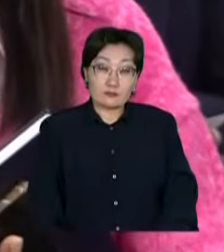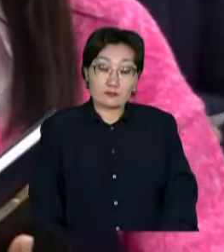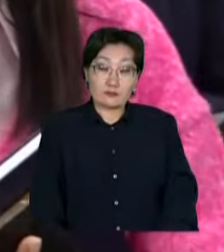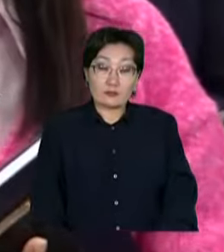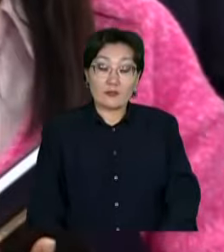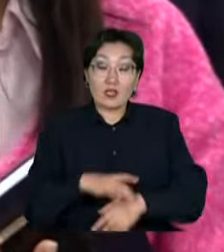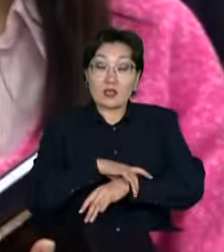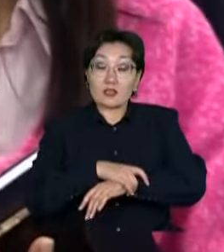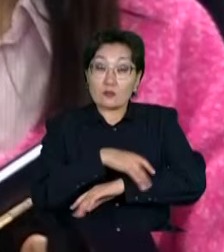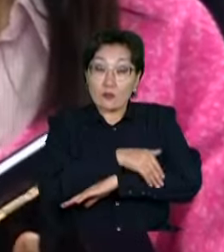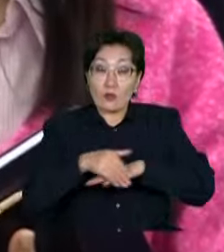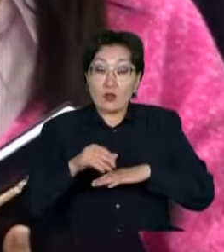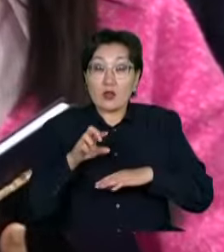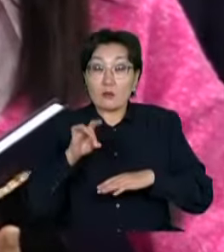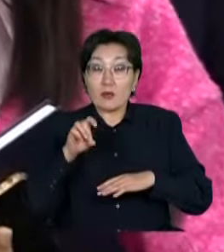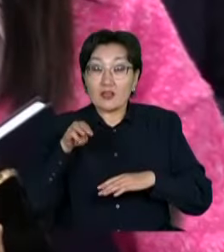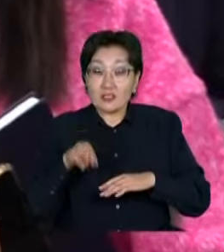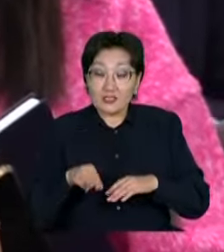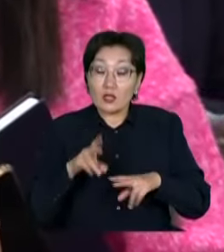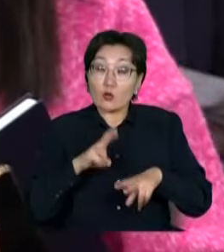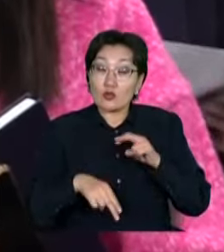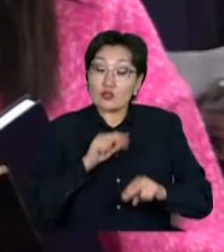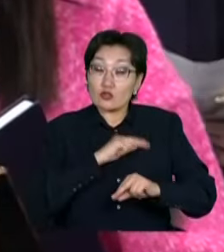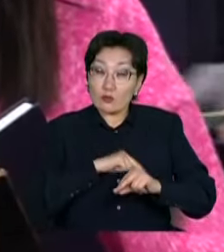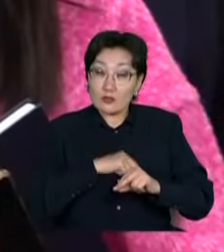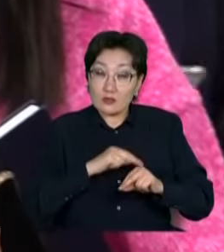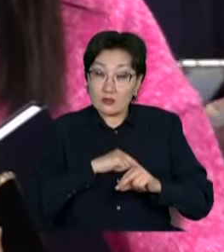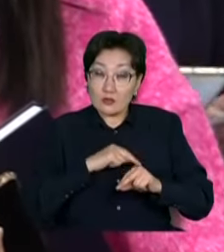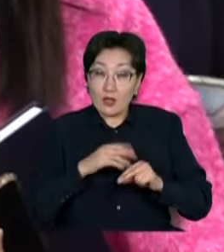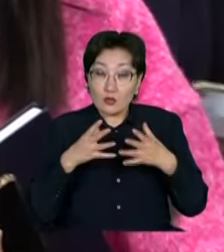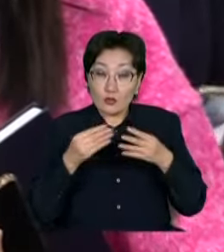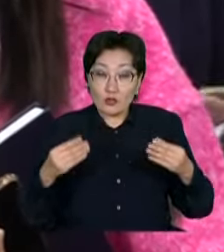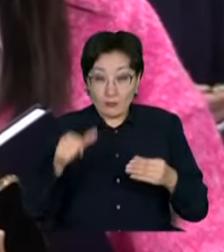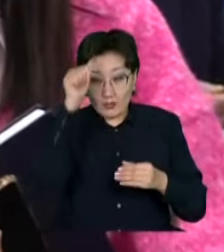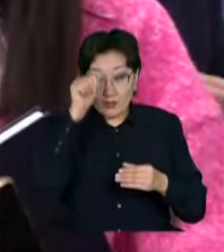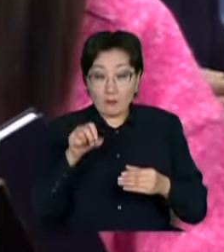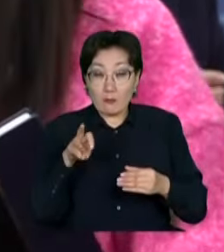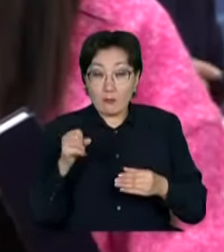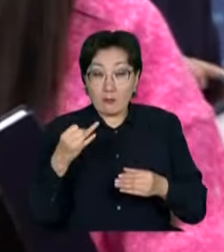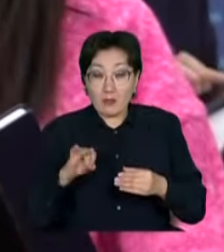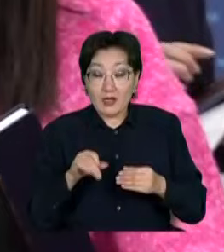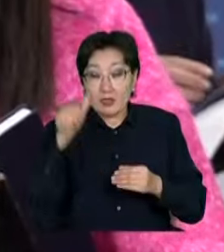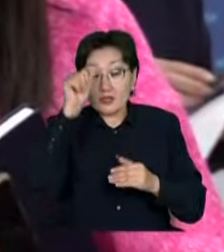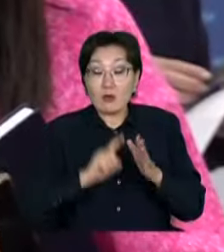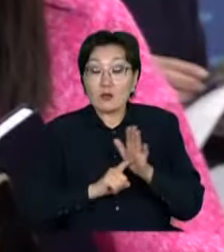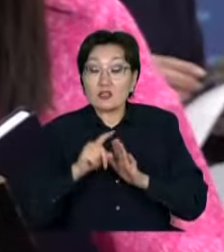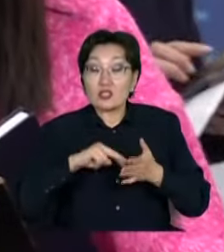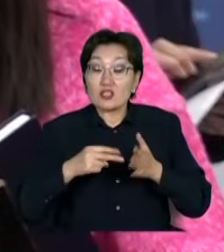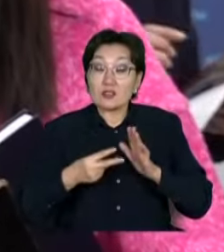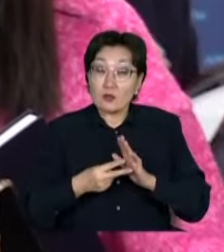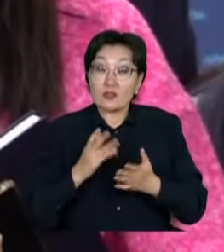Райымбек даңғылы бойынша БРТ-ның құрылыс жұмыстарын біз көктем айында, май айында бастаймыз деп жоспарлап тұрмыз.